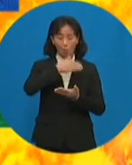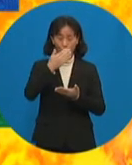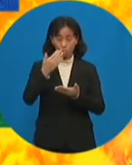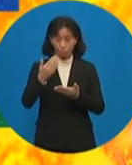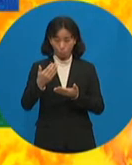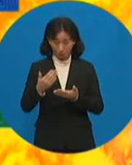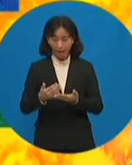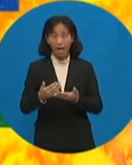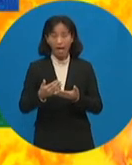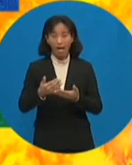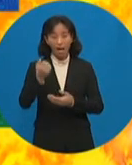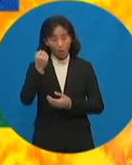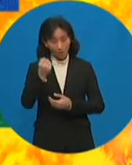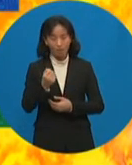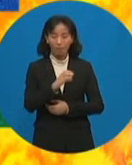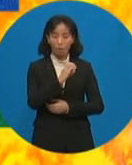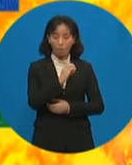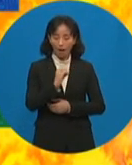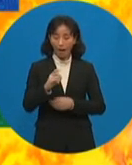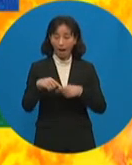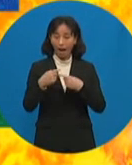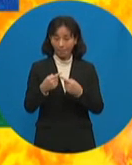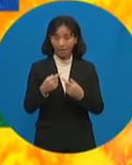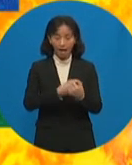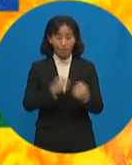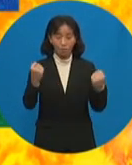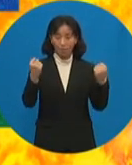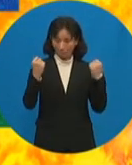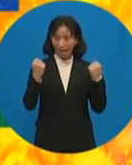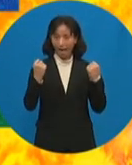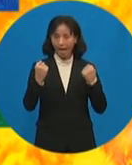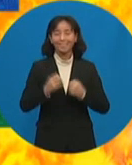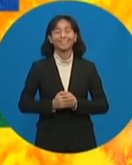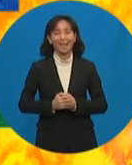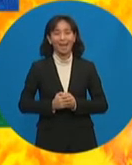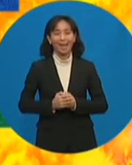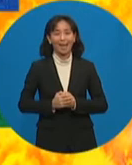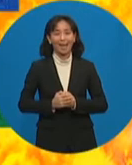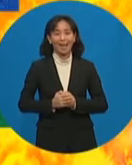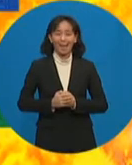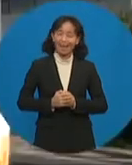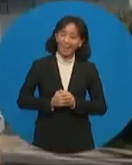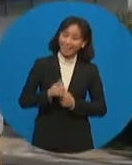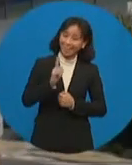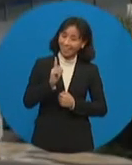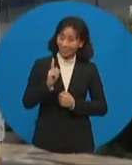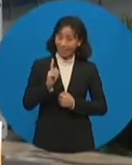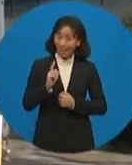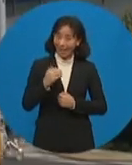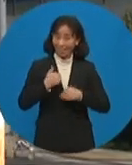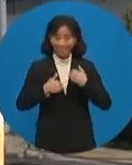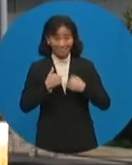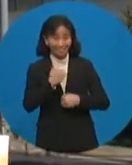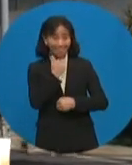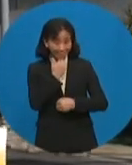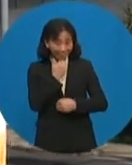の〇〇〇が入ったスタミナもんじゃ。一体どんなもんじゃなんでしょうか？気になりますよね。早